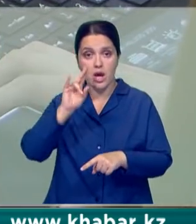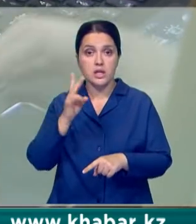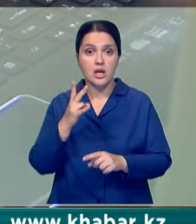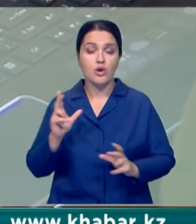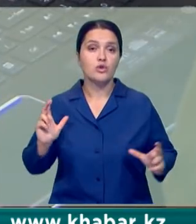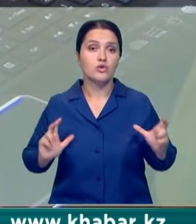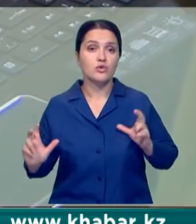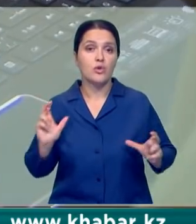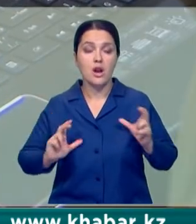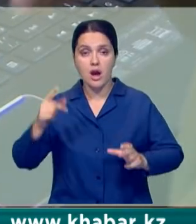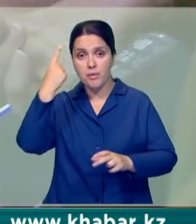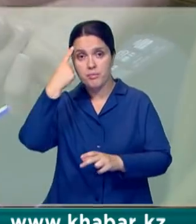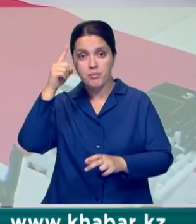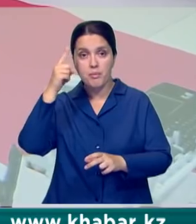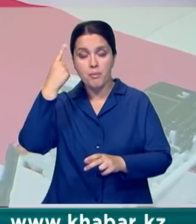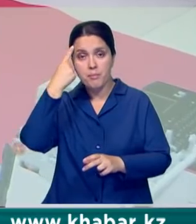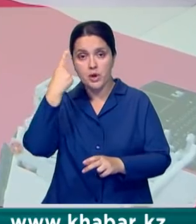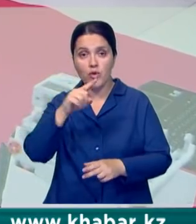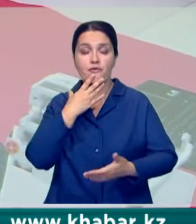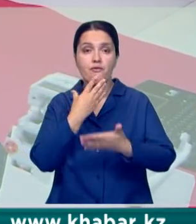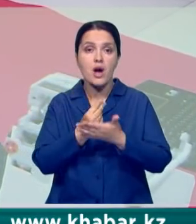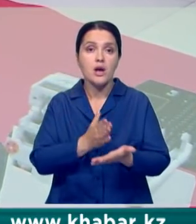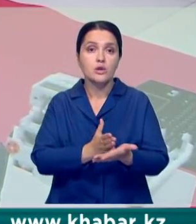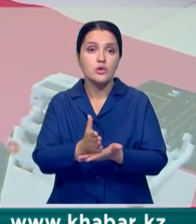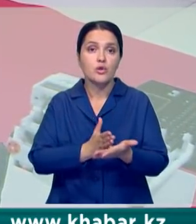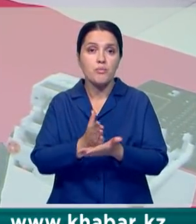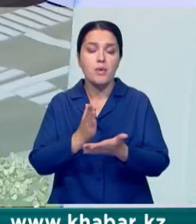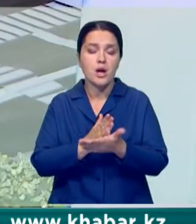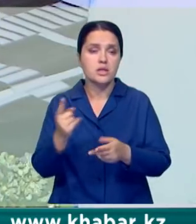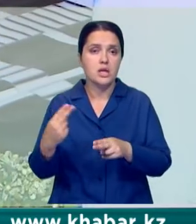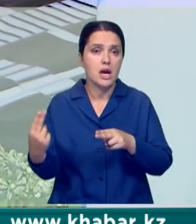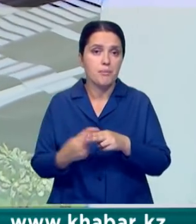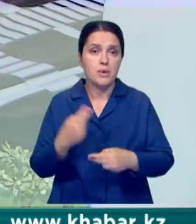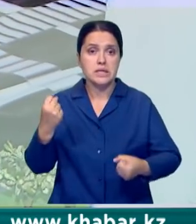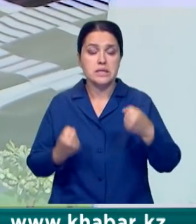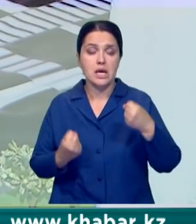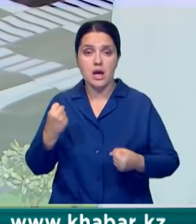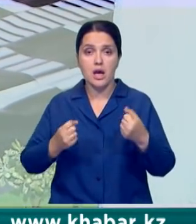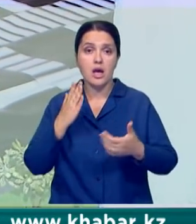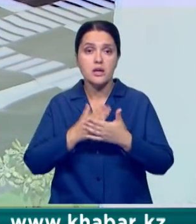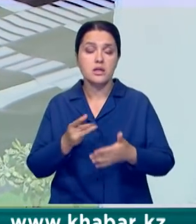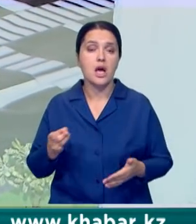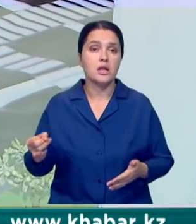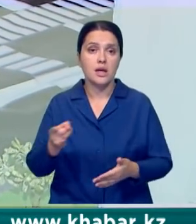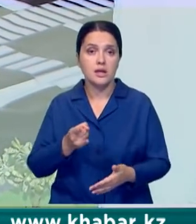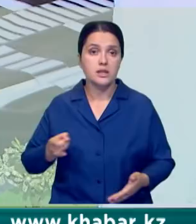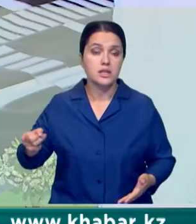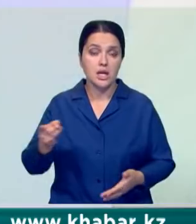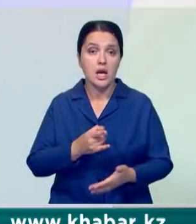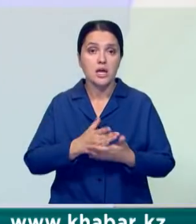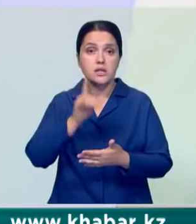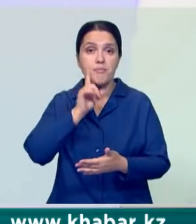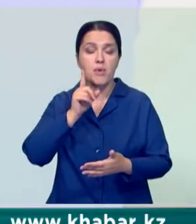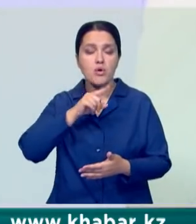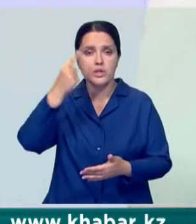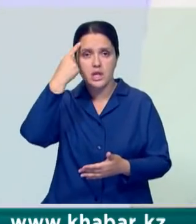интеллектуальной школы придумали свою службу диспетчеров и водителей здесь нет на смену человеку пришли беспилотные авто пока задумка